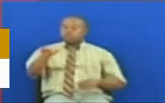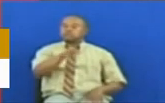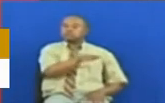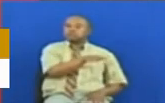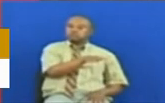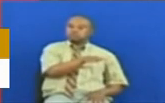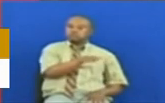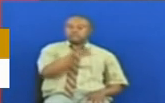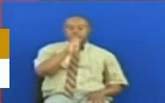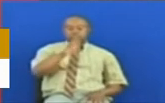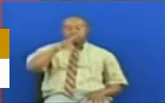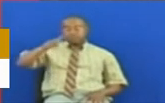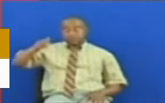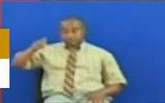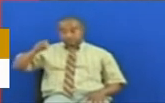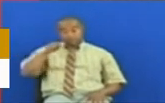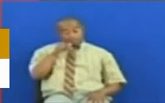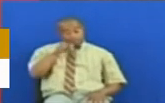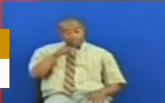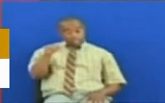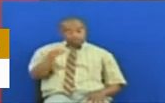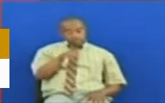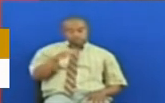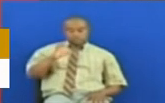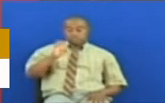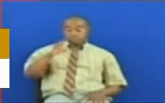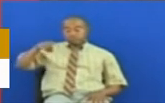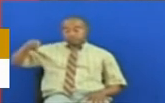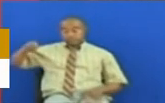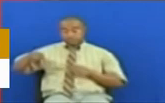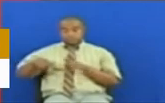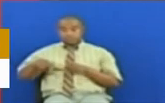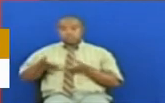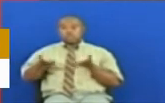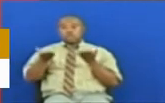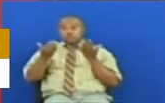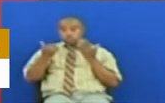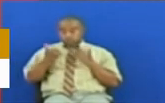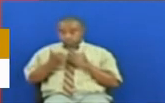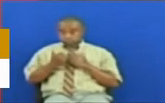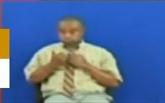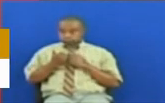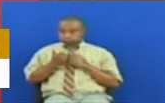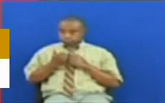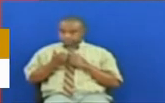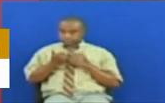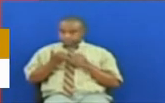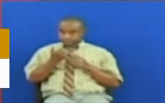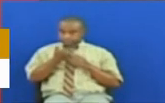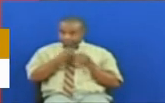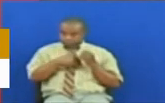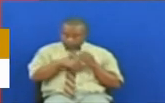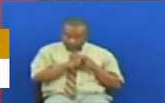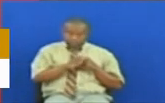PPP, lakini hayo mazingira ya PPP tunaweza tukaweka na viclose mle hata ya sisi kuwa na kura za